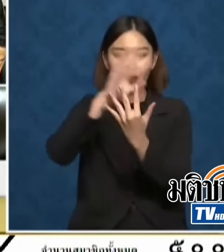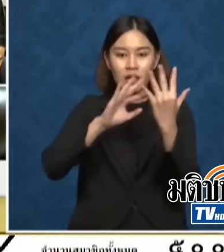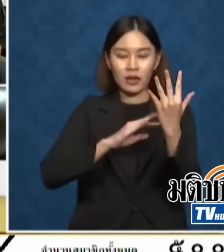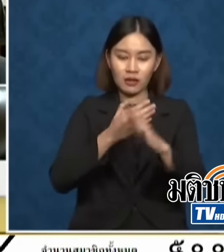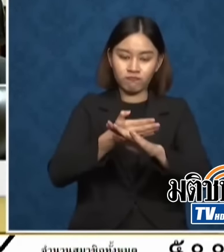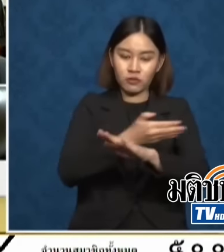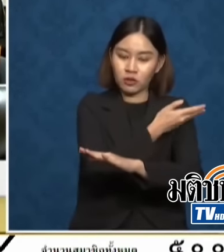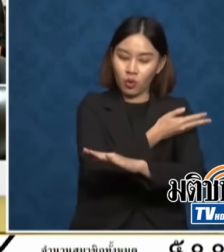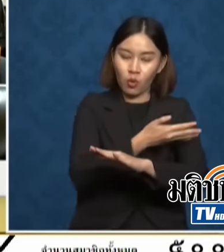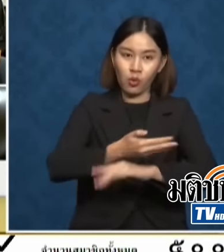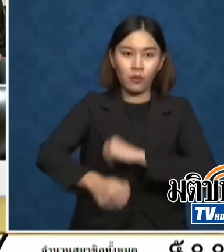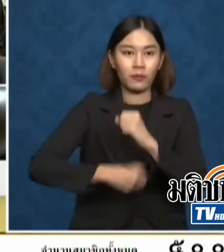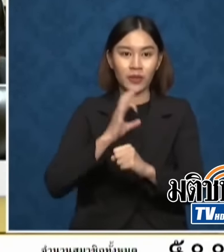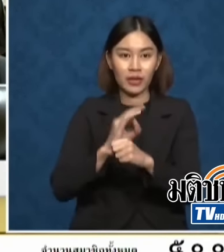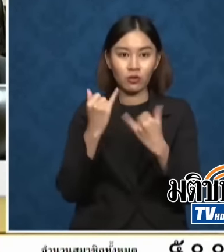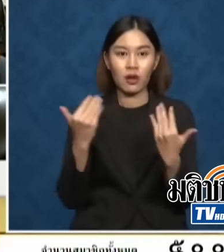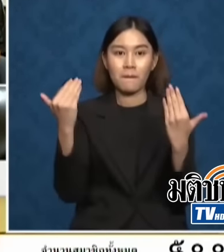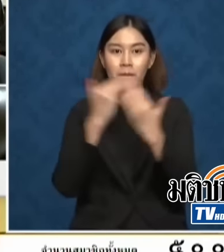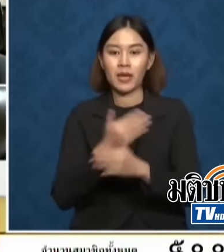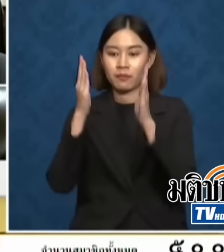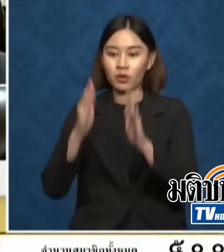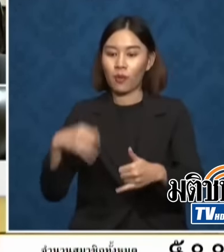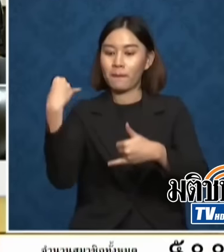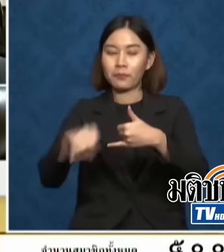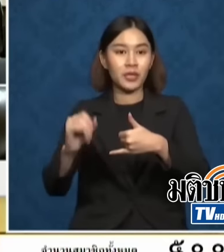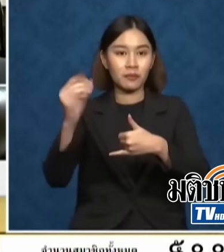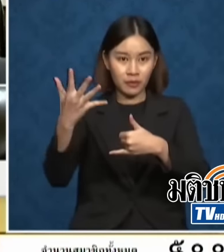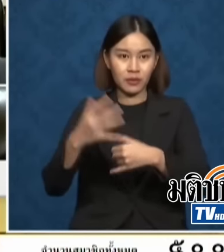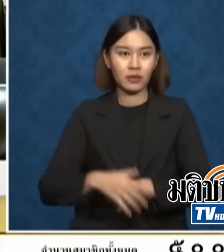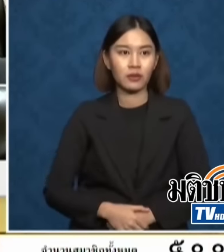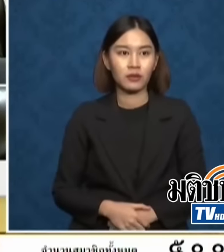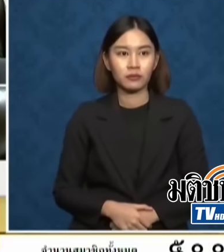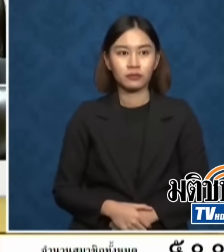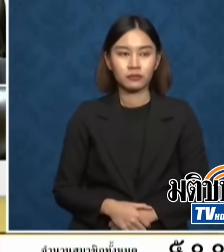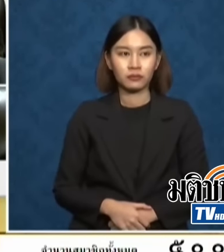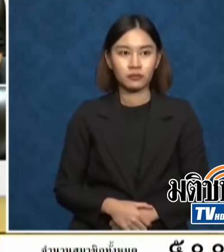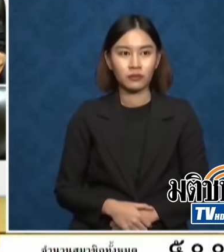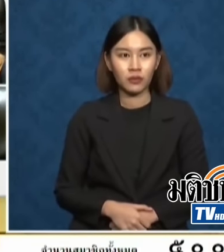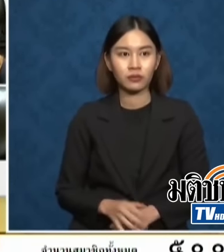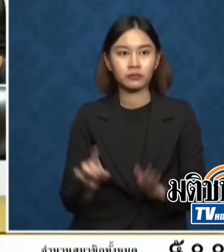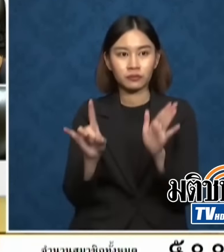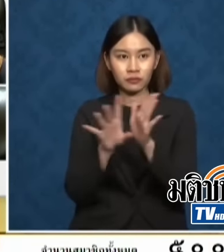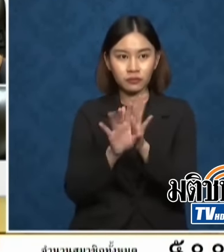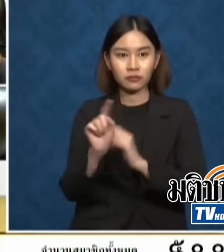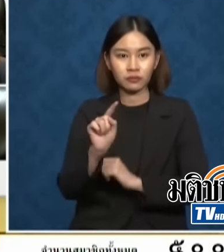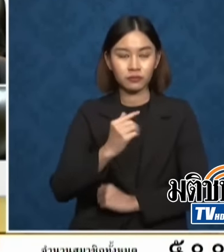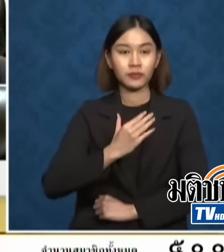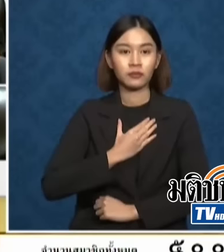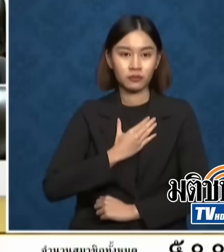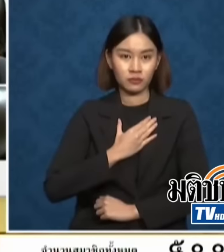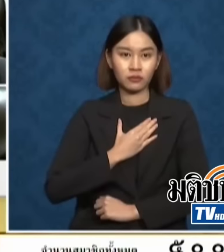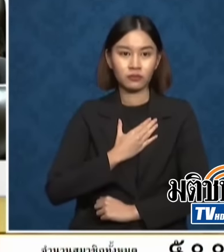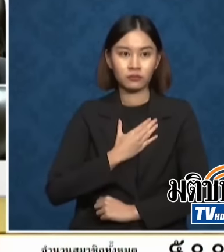ปีให้กลายเป็นผู้บริสุทธิ์สักทีและสุดท้ายในจุดยืนของผ